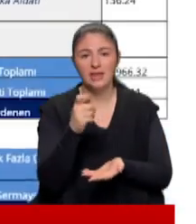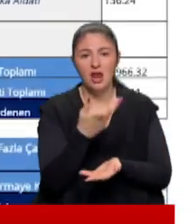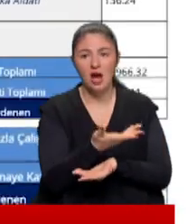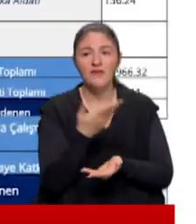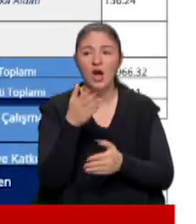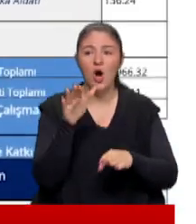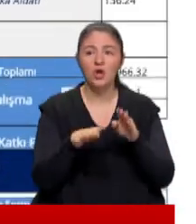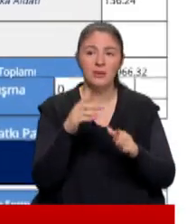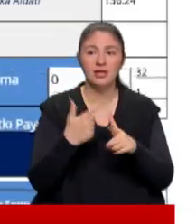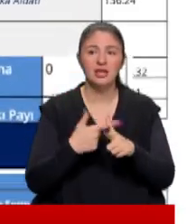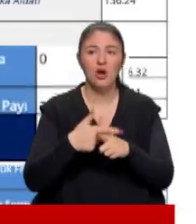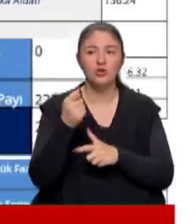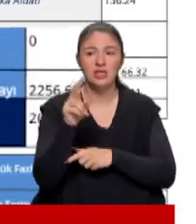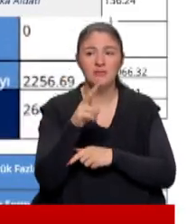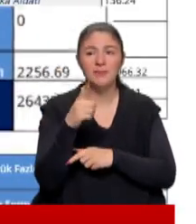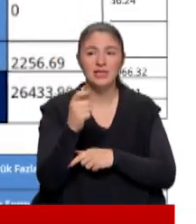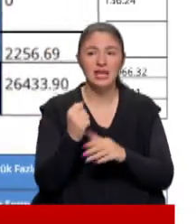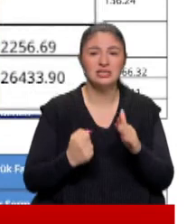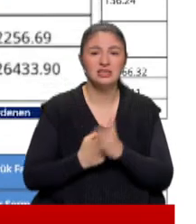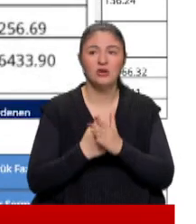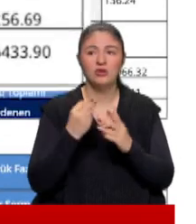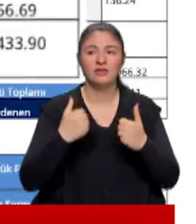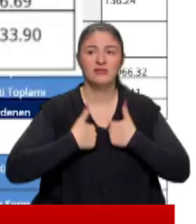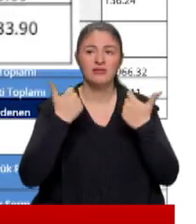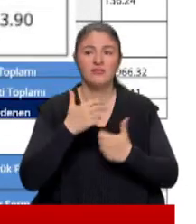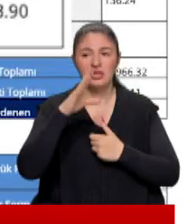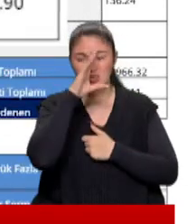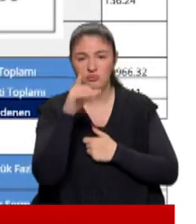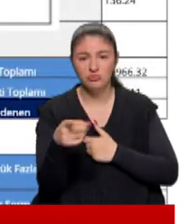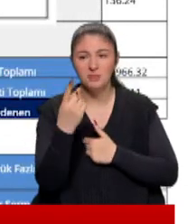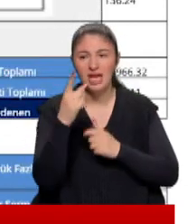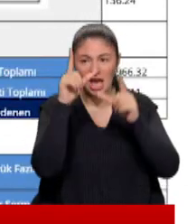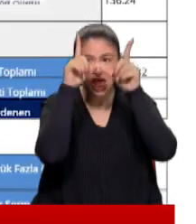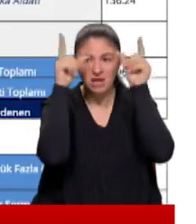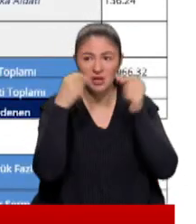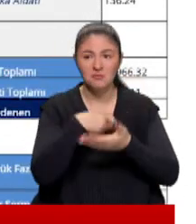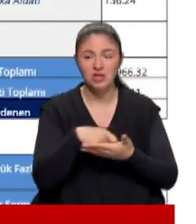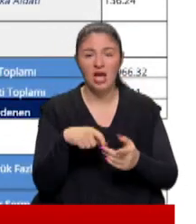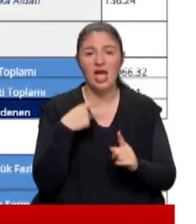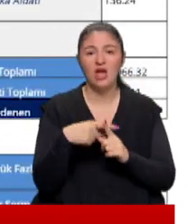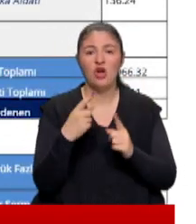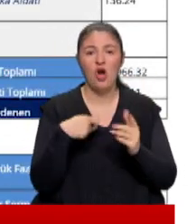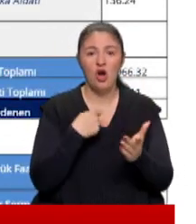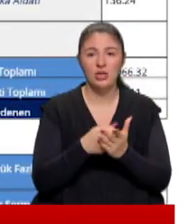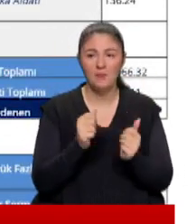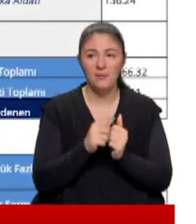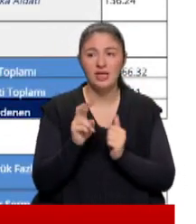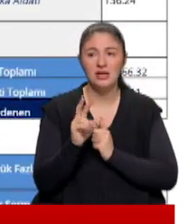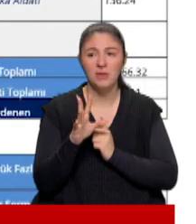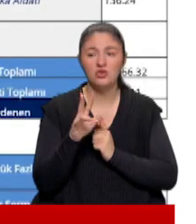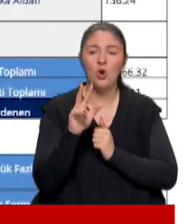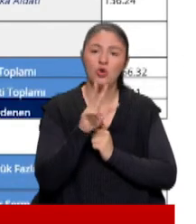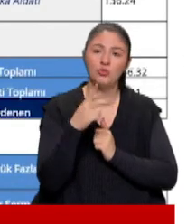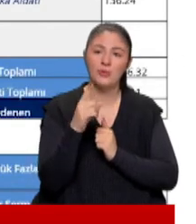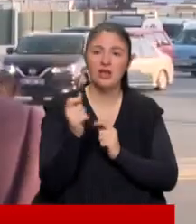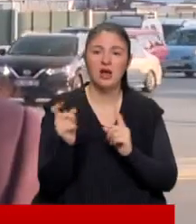lira ve ortalama kira ücretinin 20 bin liraya dayandığı Metropol İstanbul'da bir hemşirenin maaşı ise ek ödemelerle birlikte 25-30